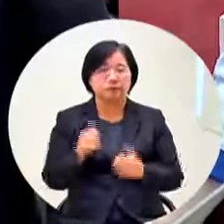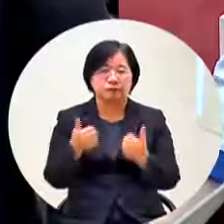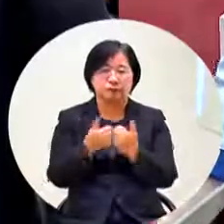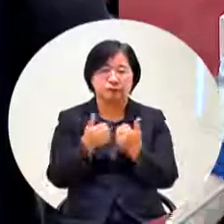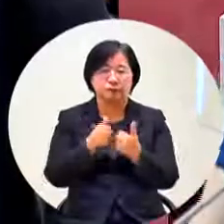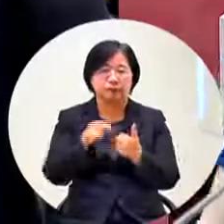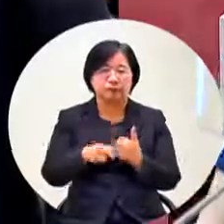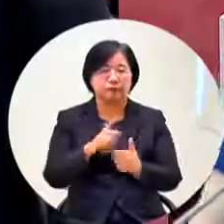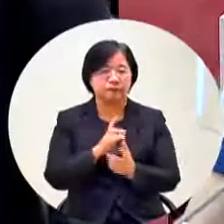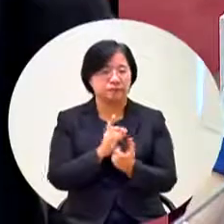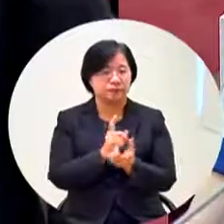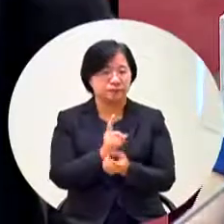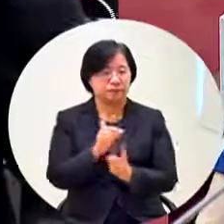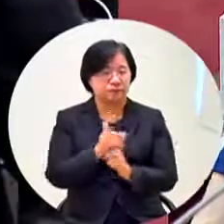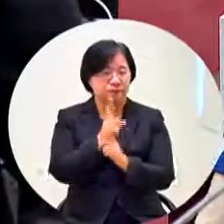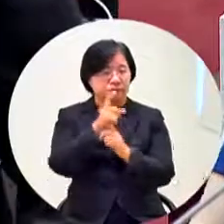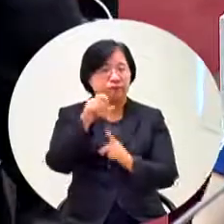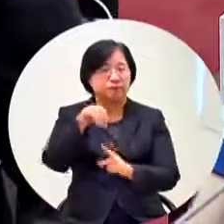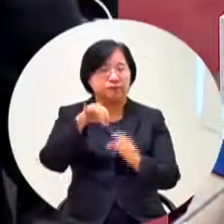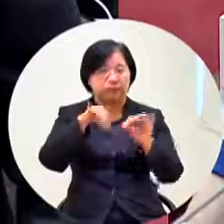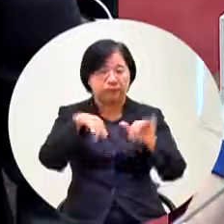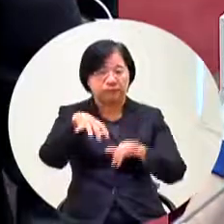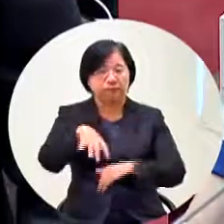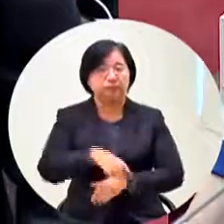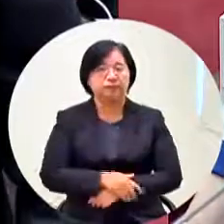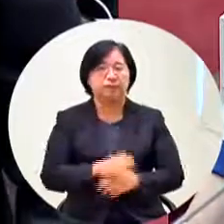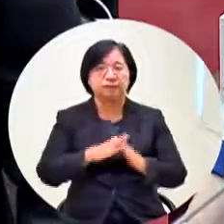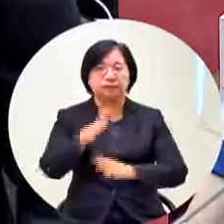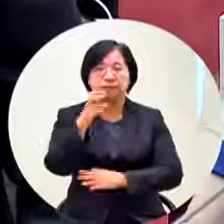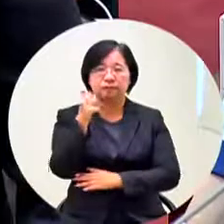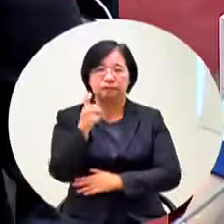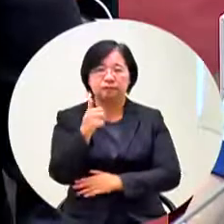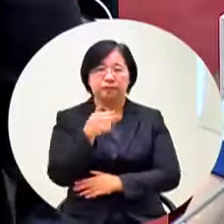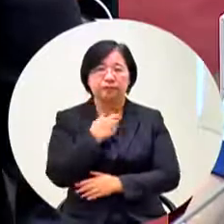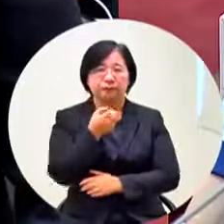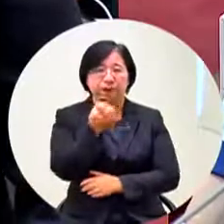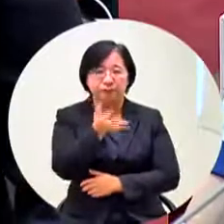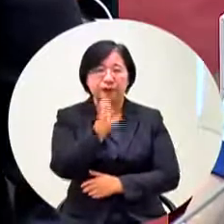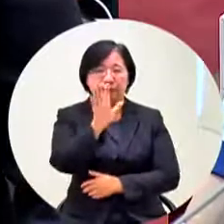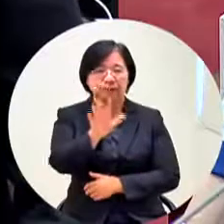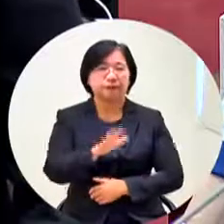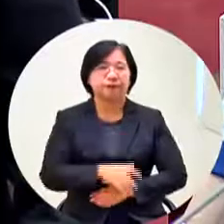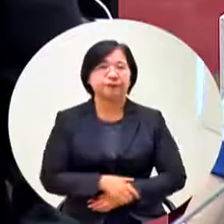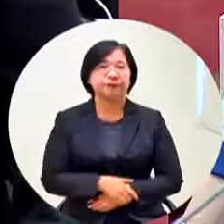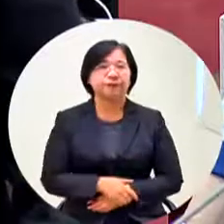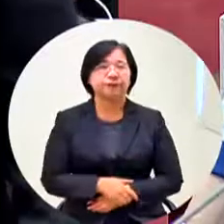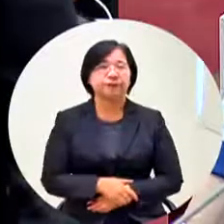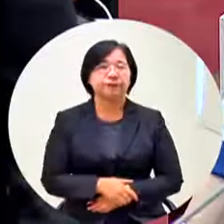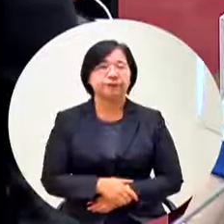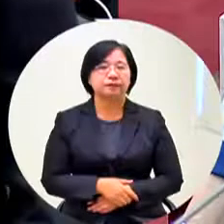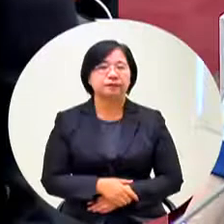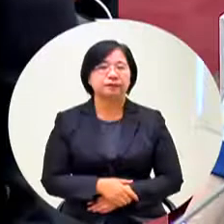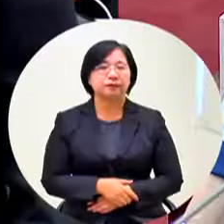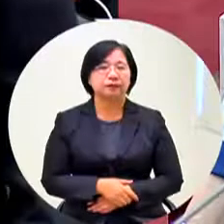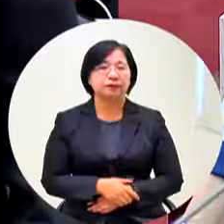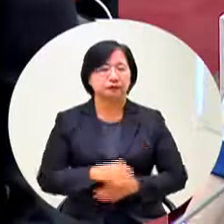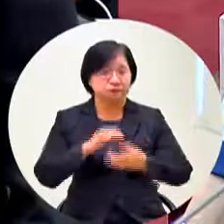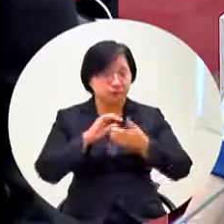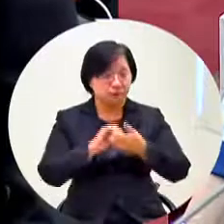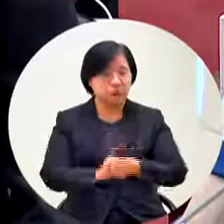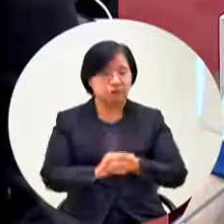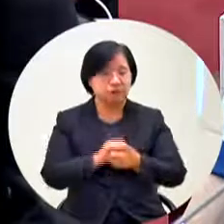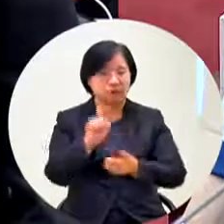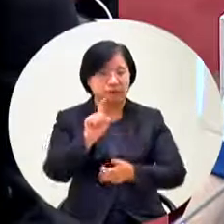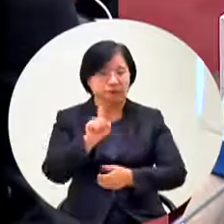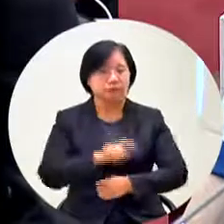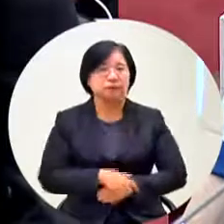神圣的殿堂，他是以市长的身份发言的，所以已经确定的，已经